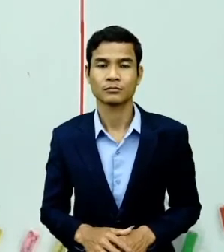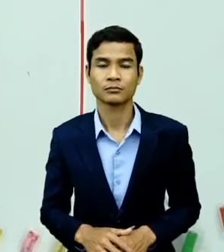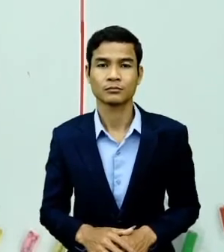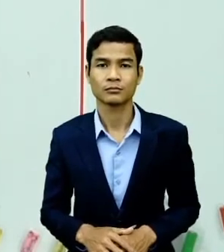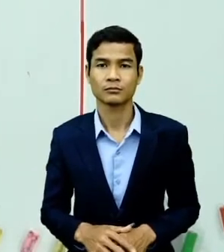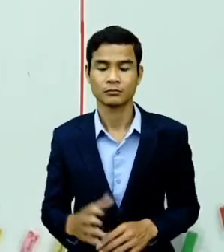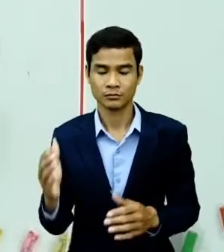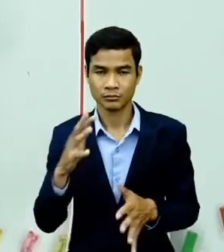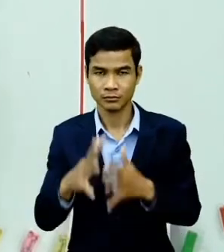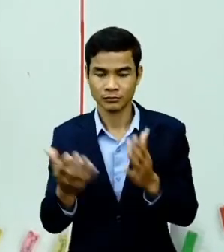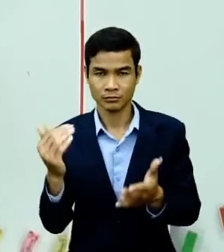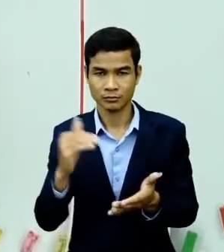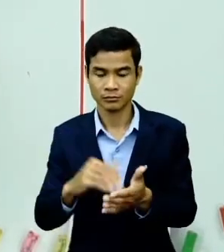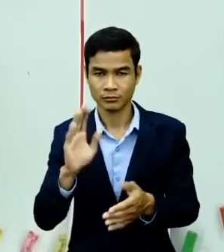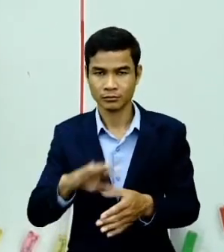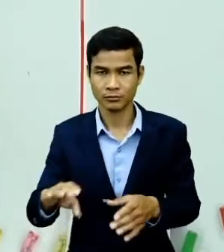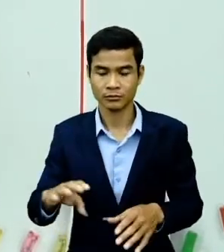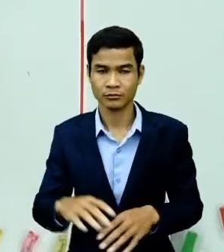ចាអានម្ដងទៀត